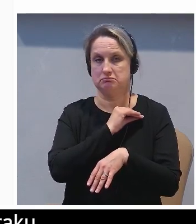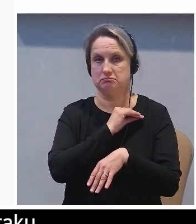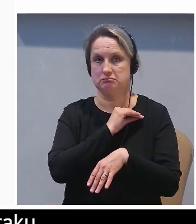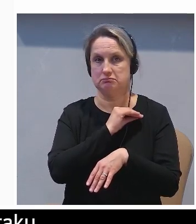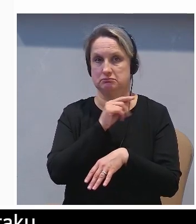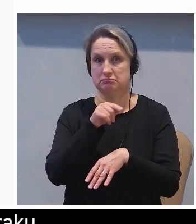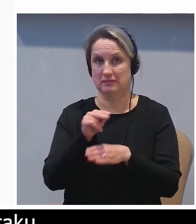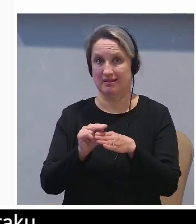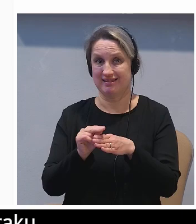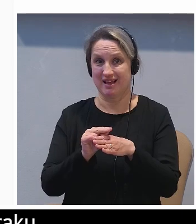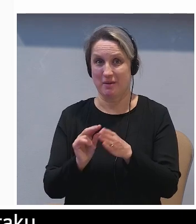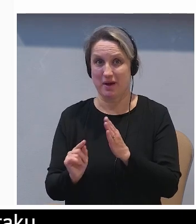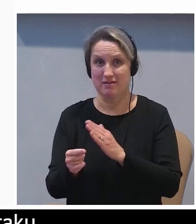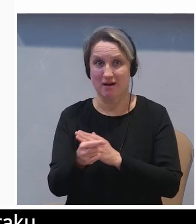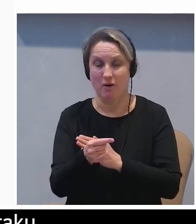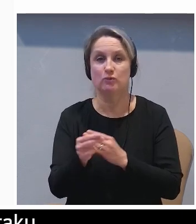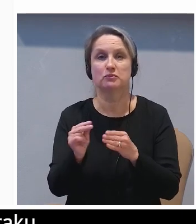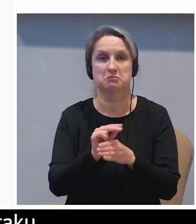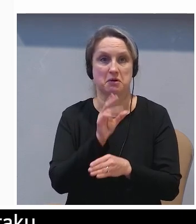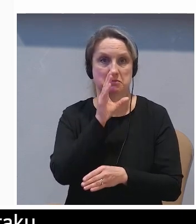selle abil ravida.